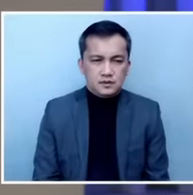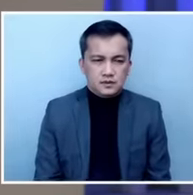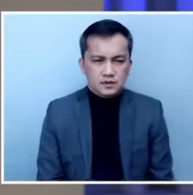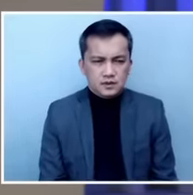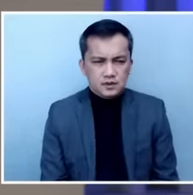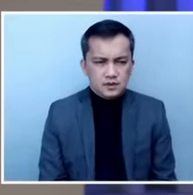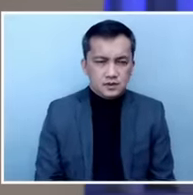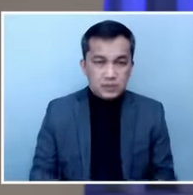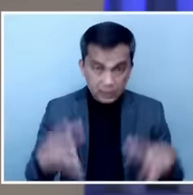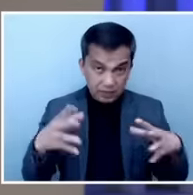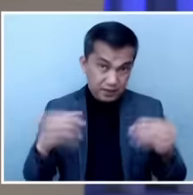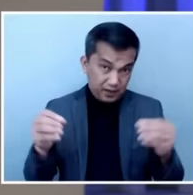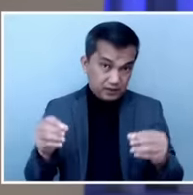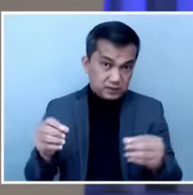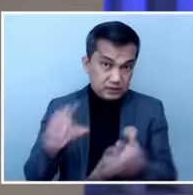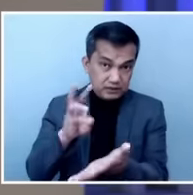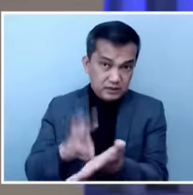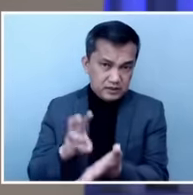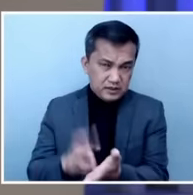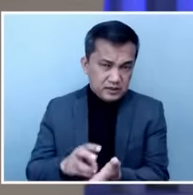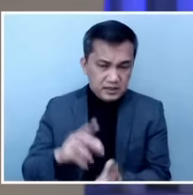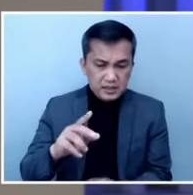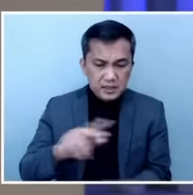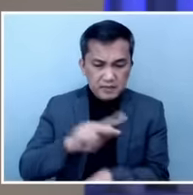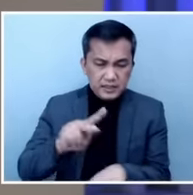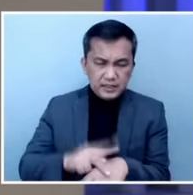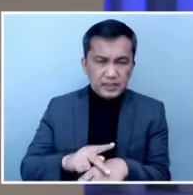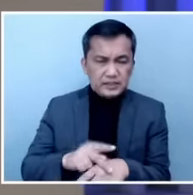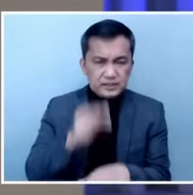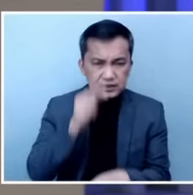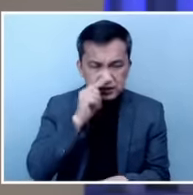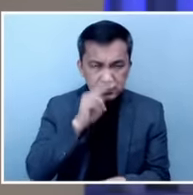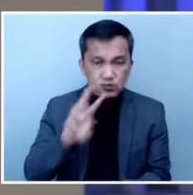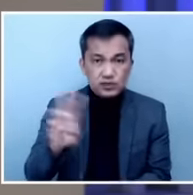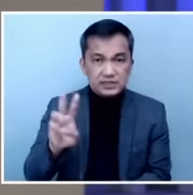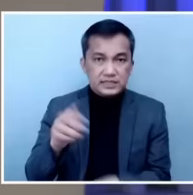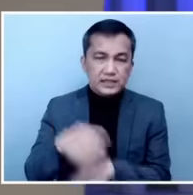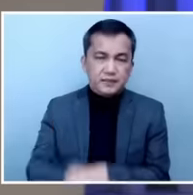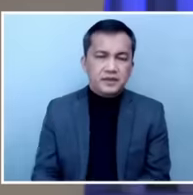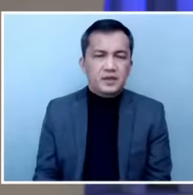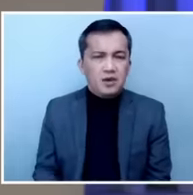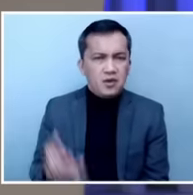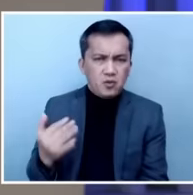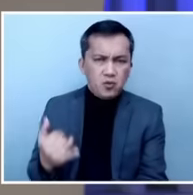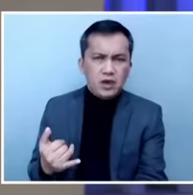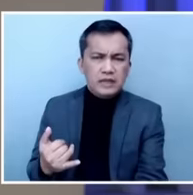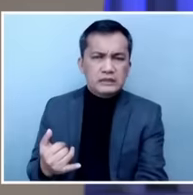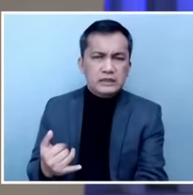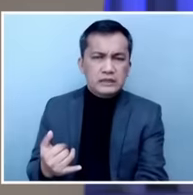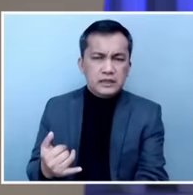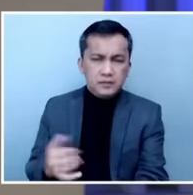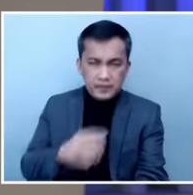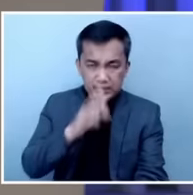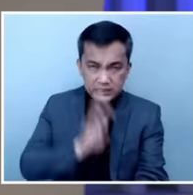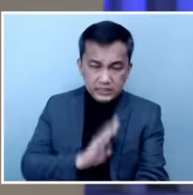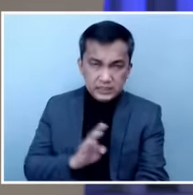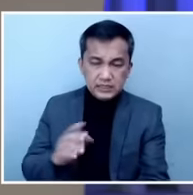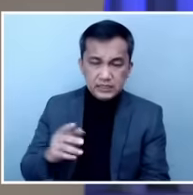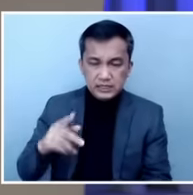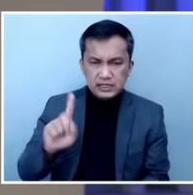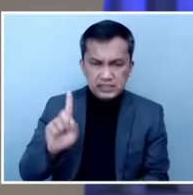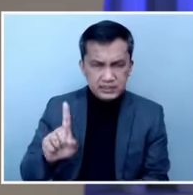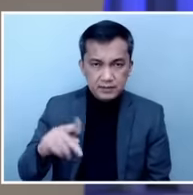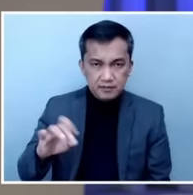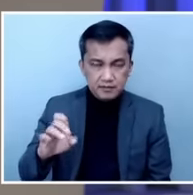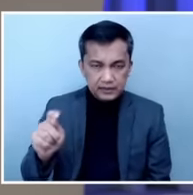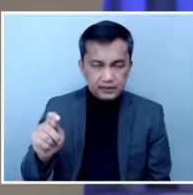Nag-brownout na naman sa ilang bahagi ng Panay at Negros Miyerkules ng gabi dahil sa pagpalya ng isang planta.